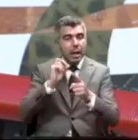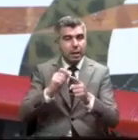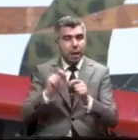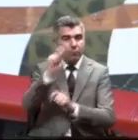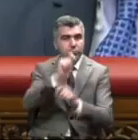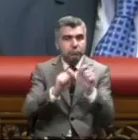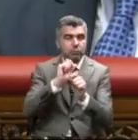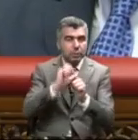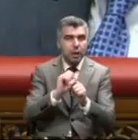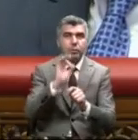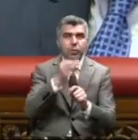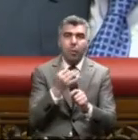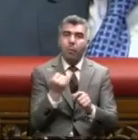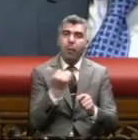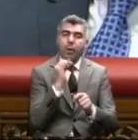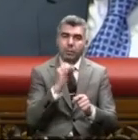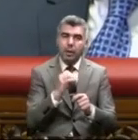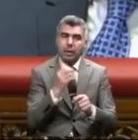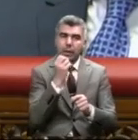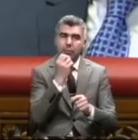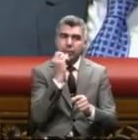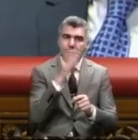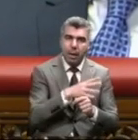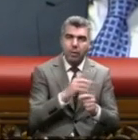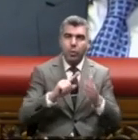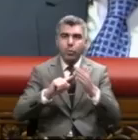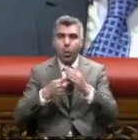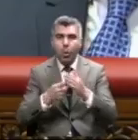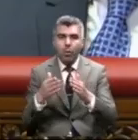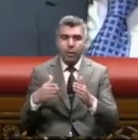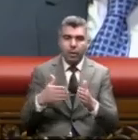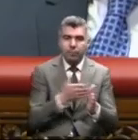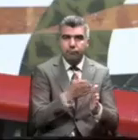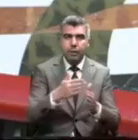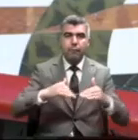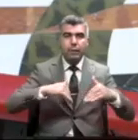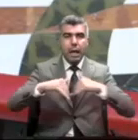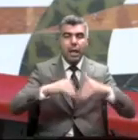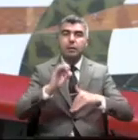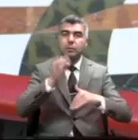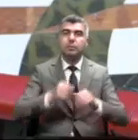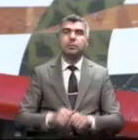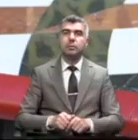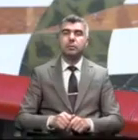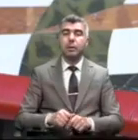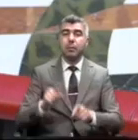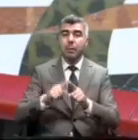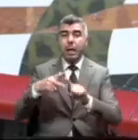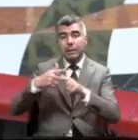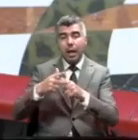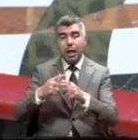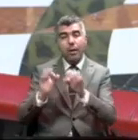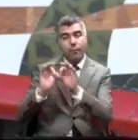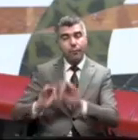عندها شروط وعندها ظروف بالنسبه للتلوث بالنسبه للكهرباء بالنسبه للولوجيات الى اخره ما يمكنناش نديروا الصناعه في اي